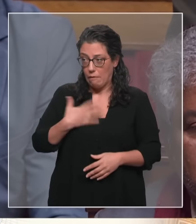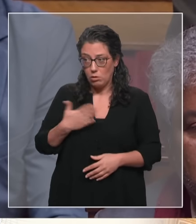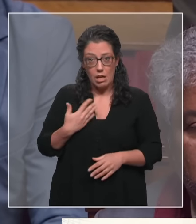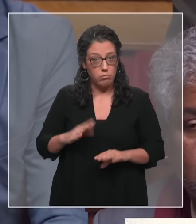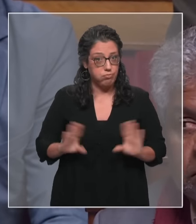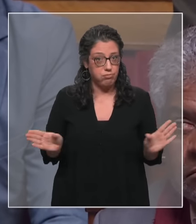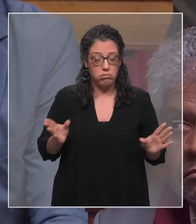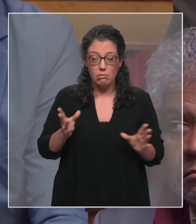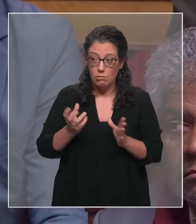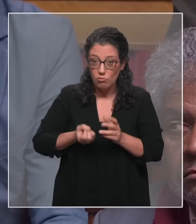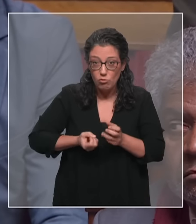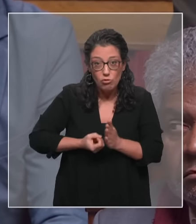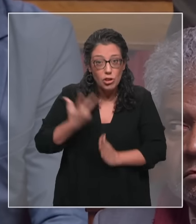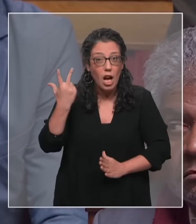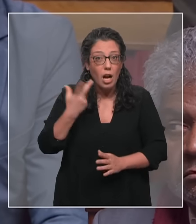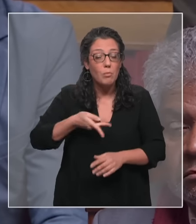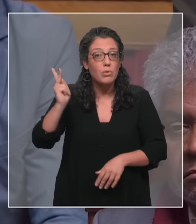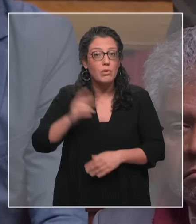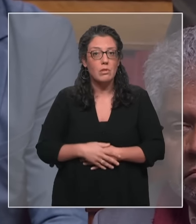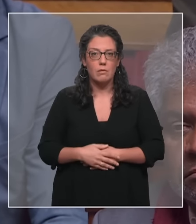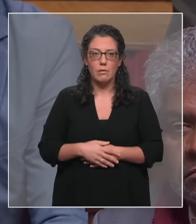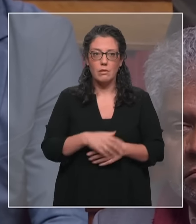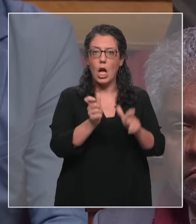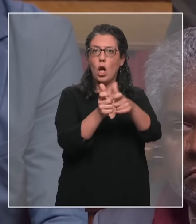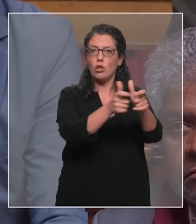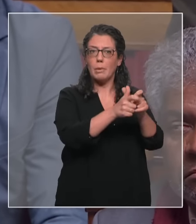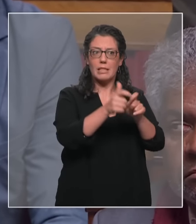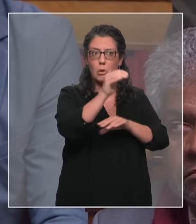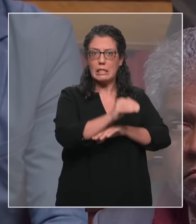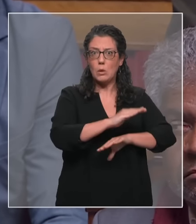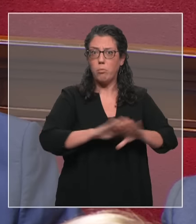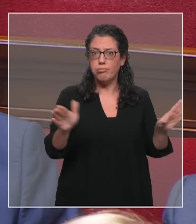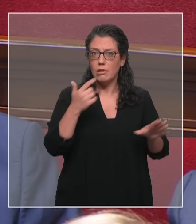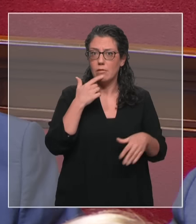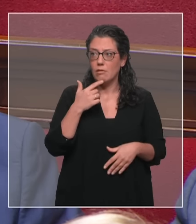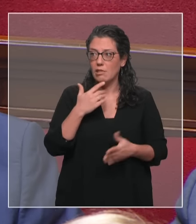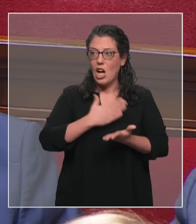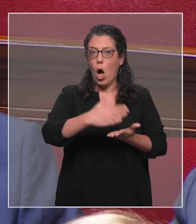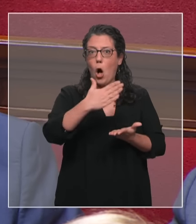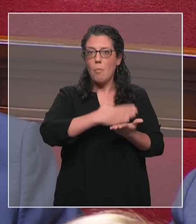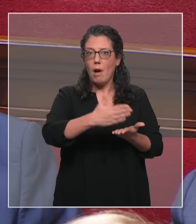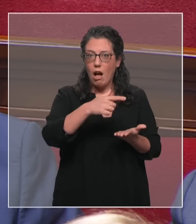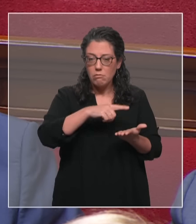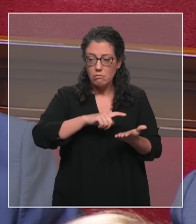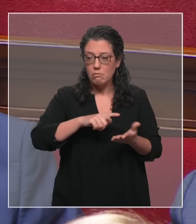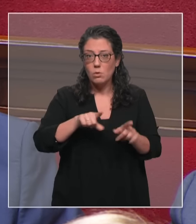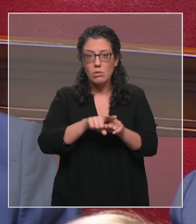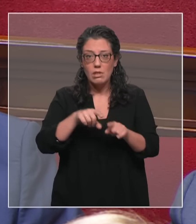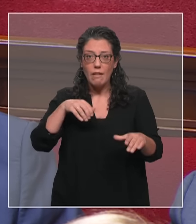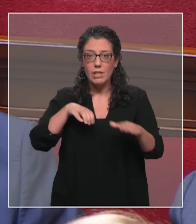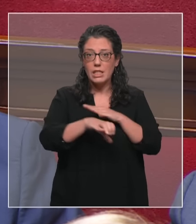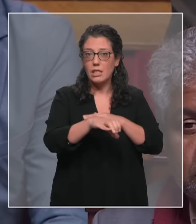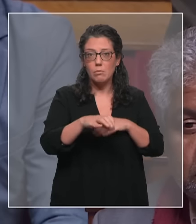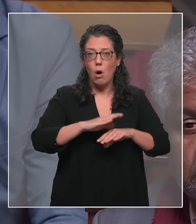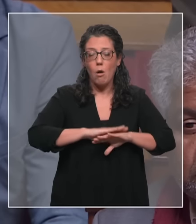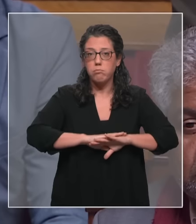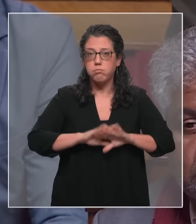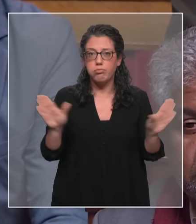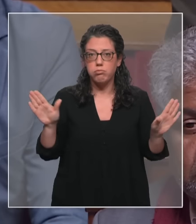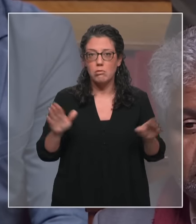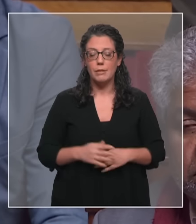coûteuse. Ainsi, privées de protection, les entreprises verraient leur capacité d'emprunt et d'investissement condamnée